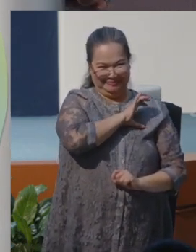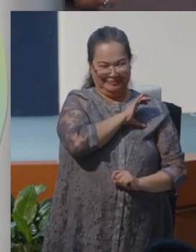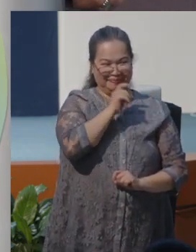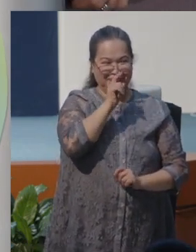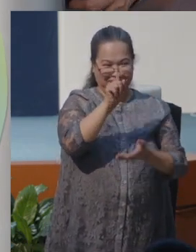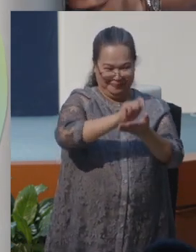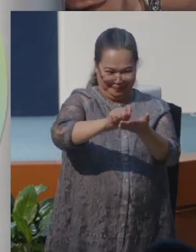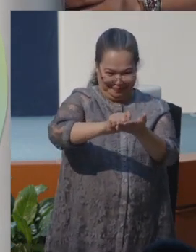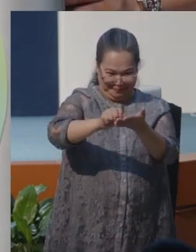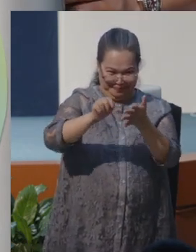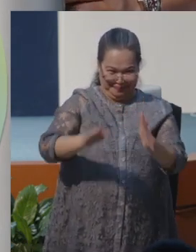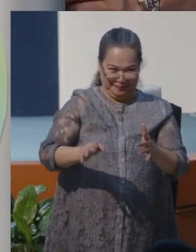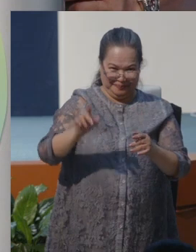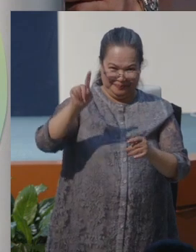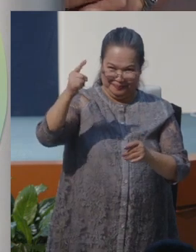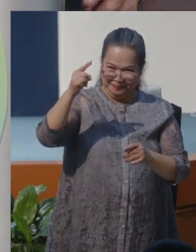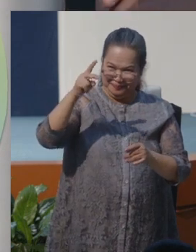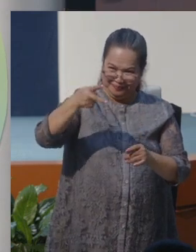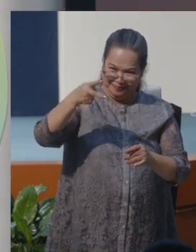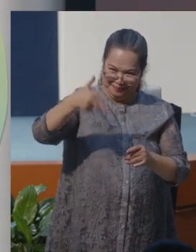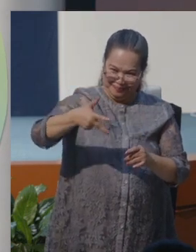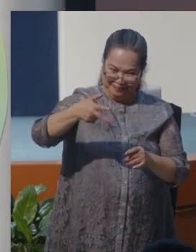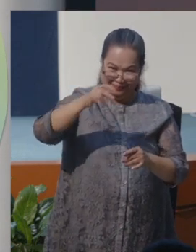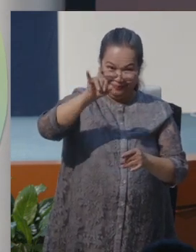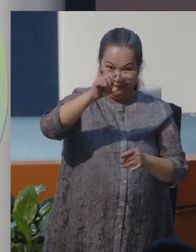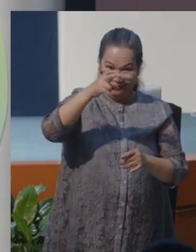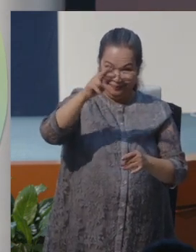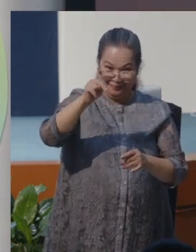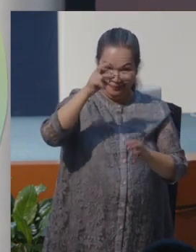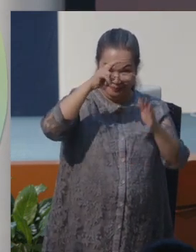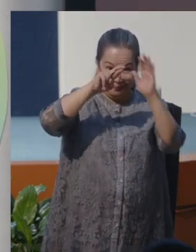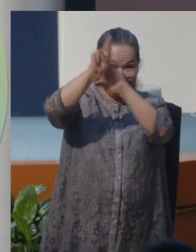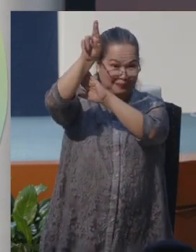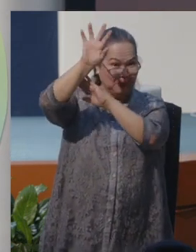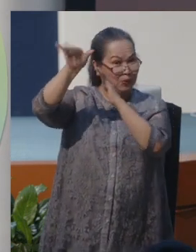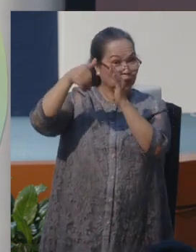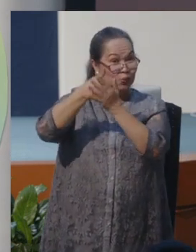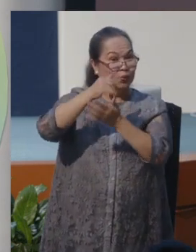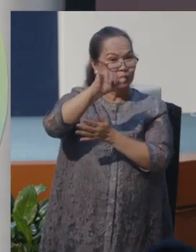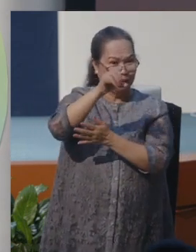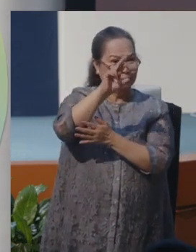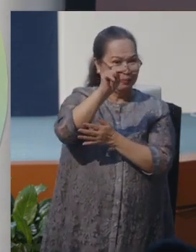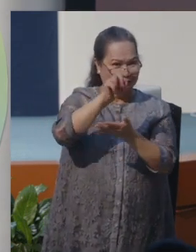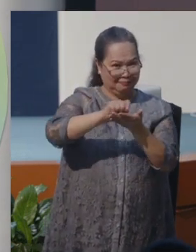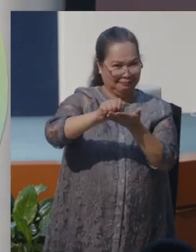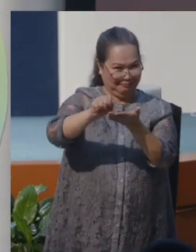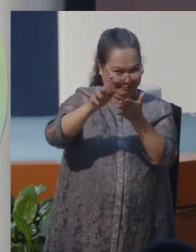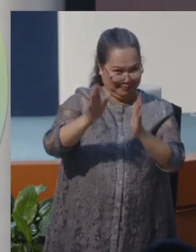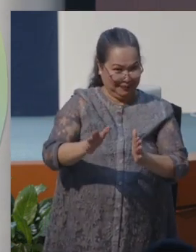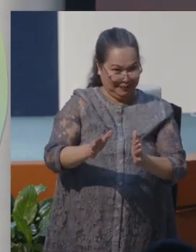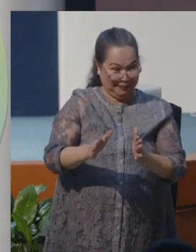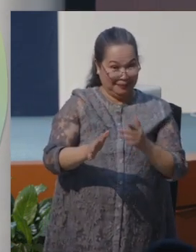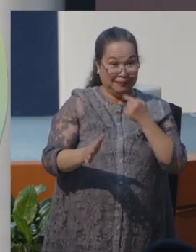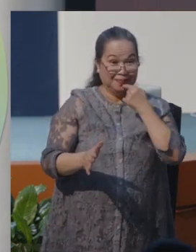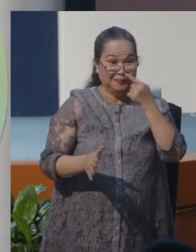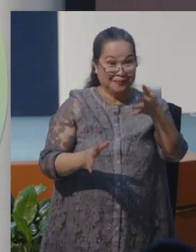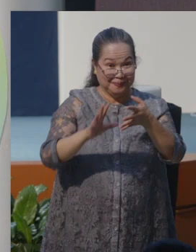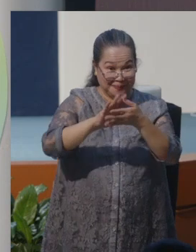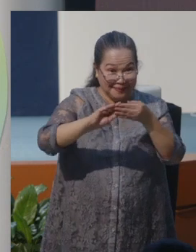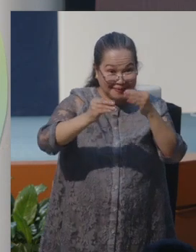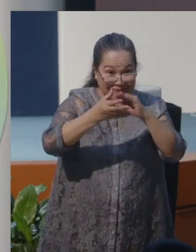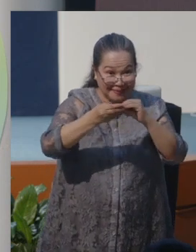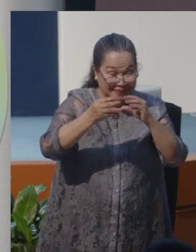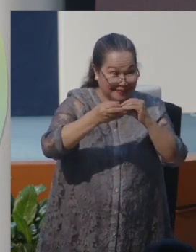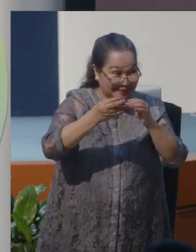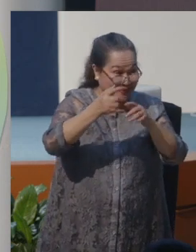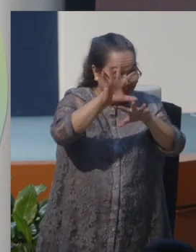John, 1st, 2nd, 3rd John, Revelation. Siya lahat sumulat nun. At ang kwento ng mga tradisyon, ng